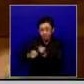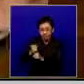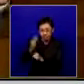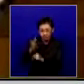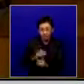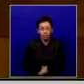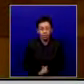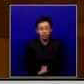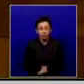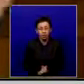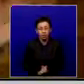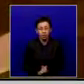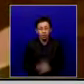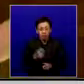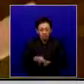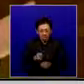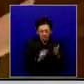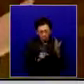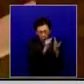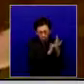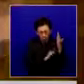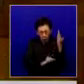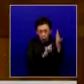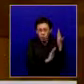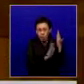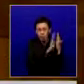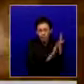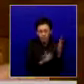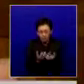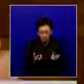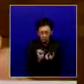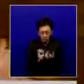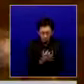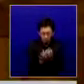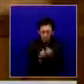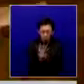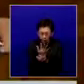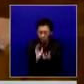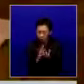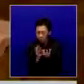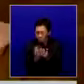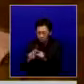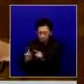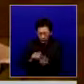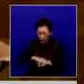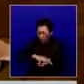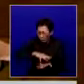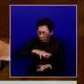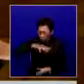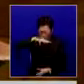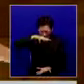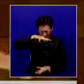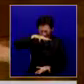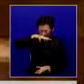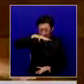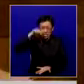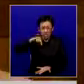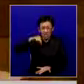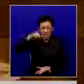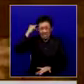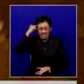เป็นเกษตรกรเต็มประเทศผลผลิตเกษตรกรรมมีฉะนั้นตรงนี้เนี่ยคือหลักยึดใหญ่เลยความคิดของพวกเ